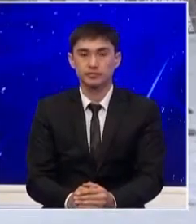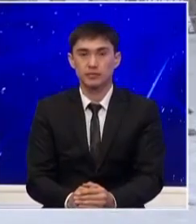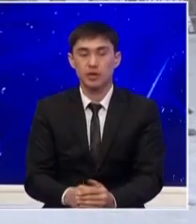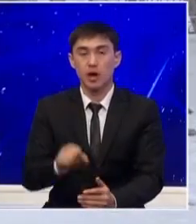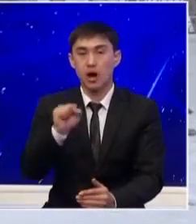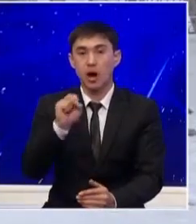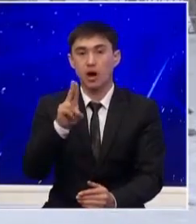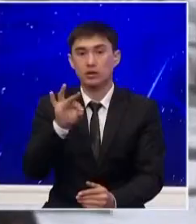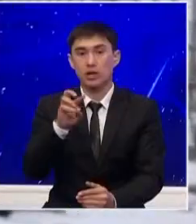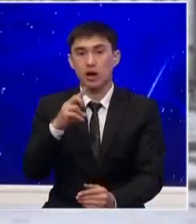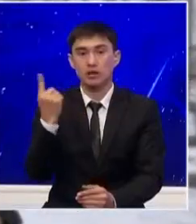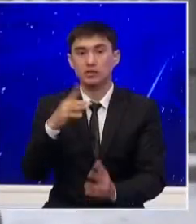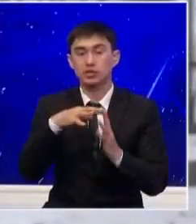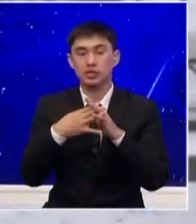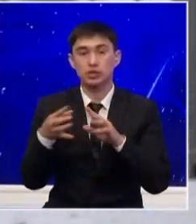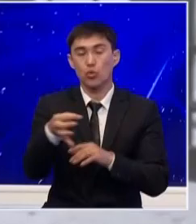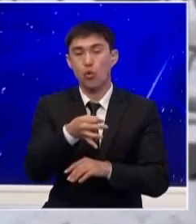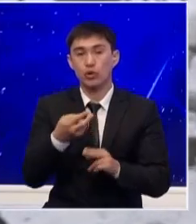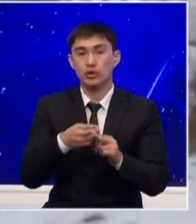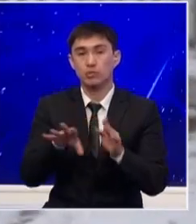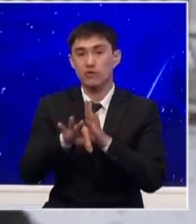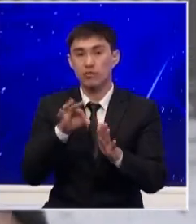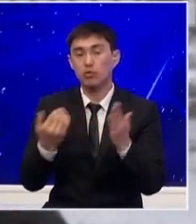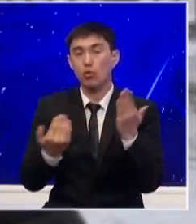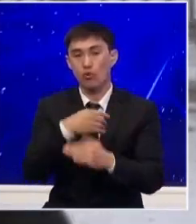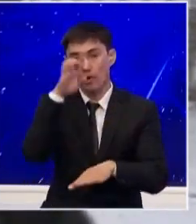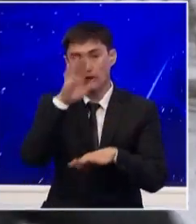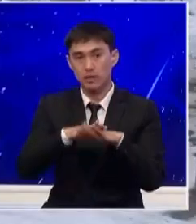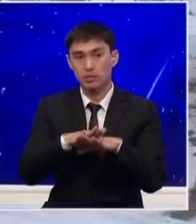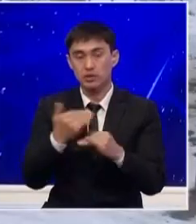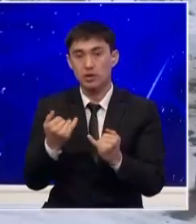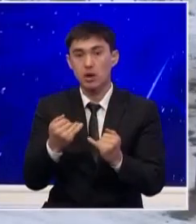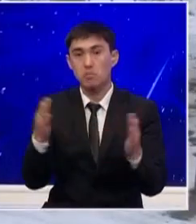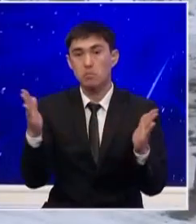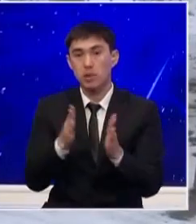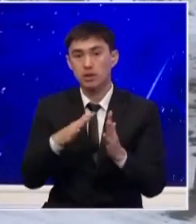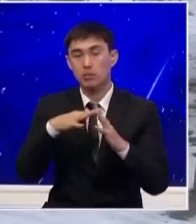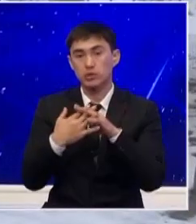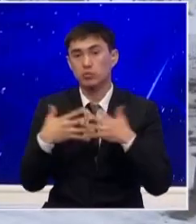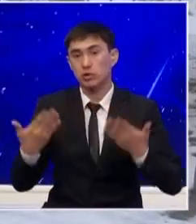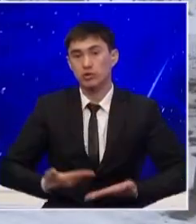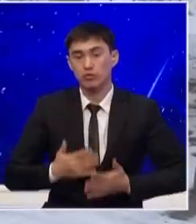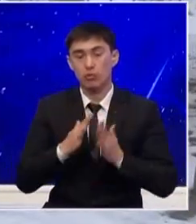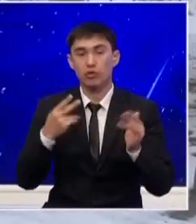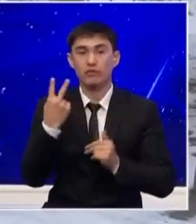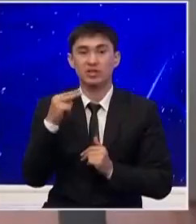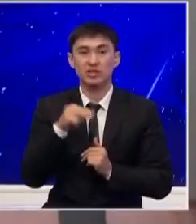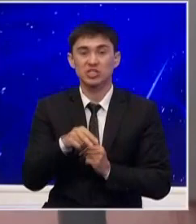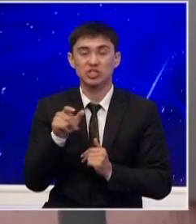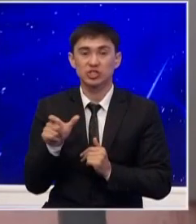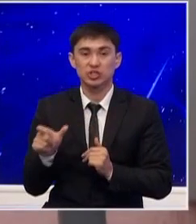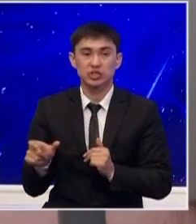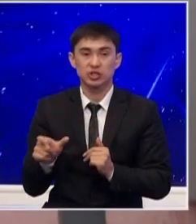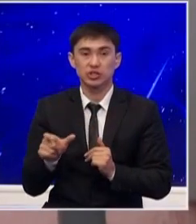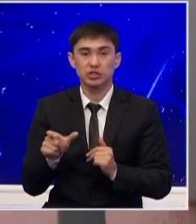Ахдала – один из сельских округов, где состоялись выборы нового акима. В небольшом поселке проживают более 2000 жителей.